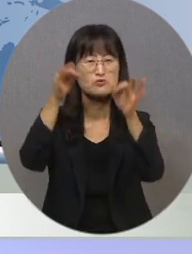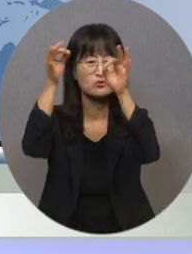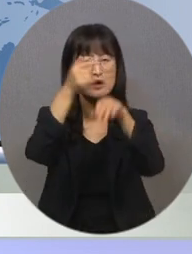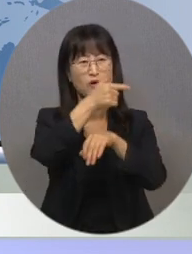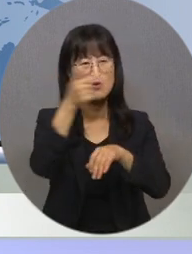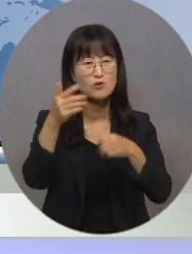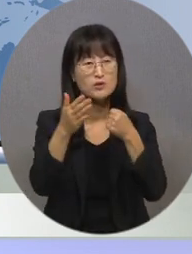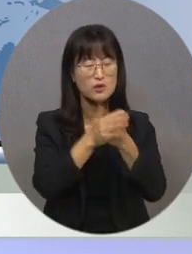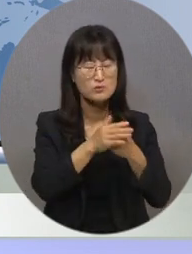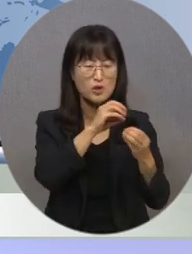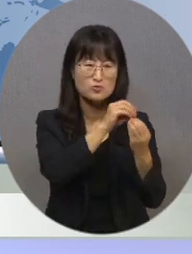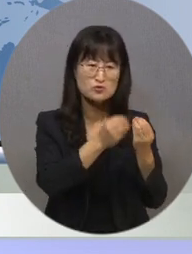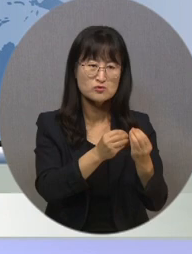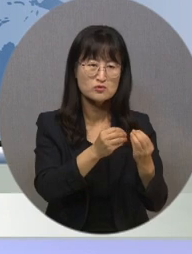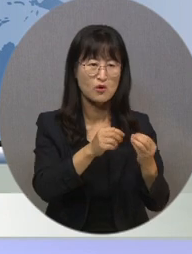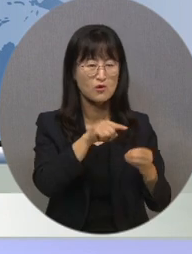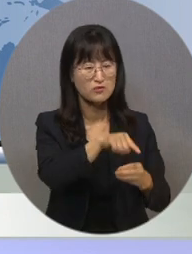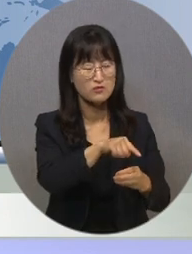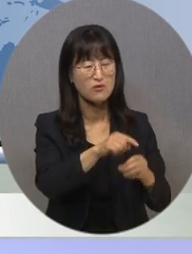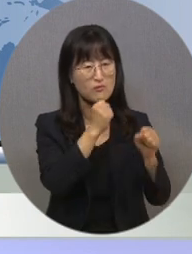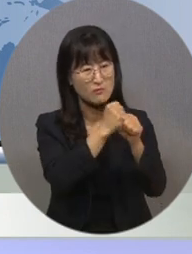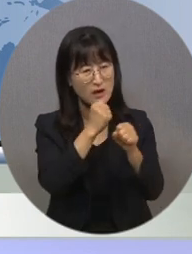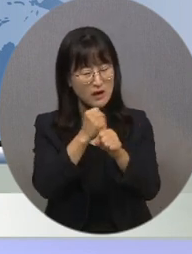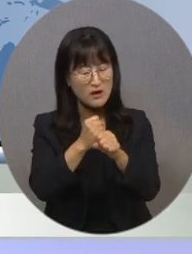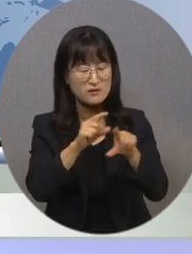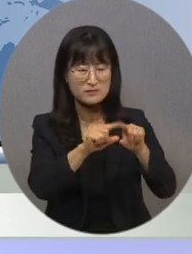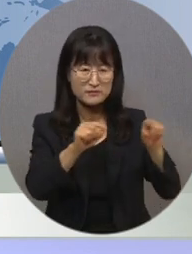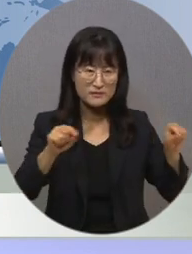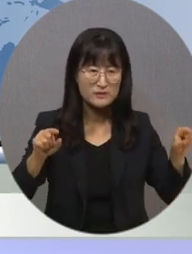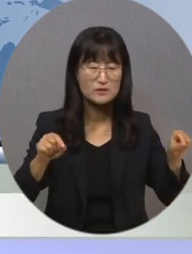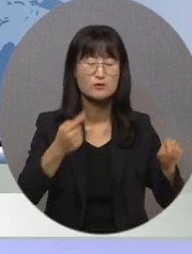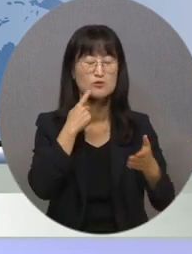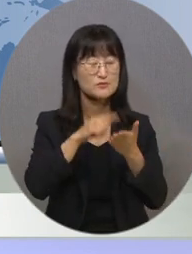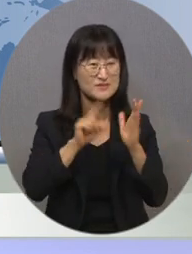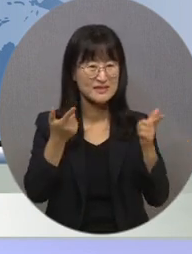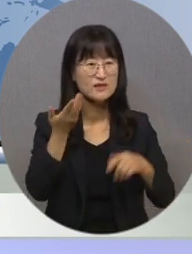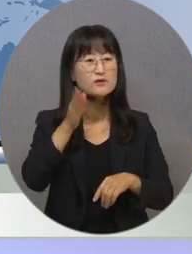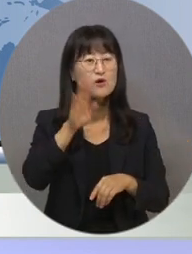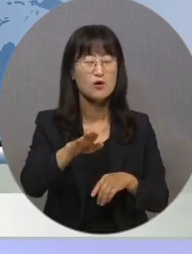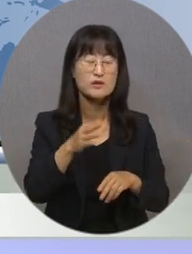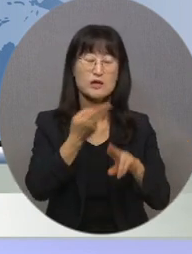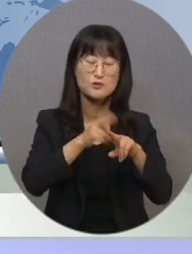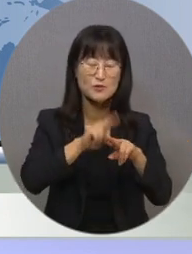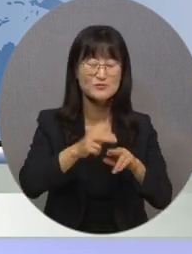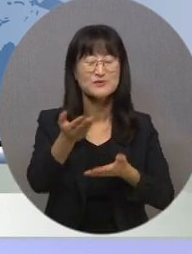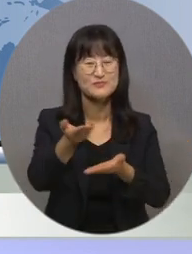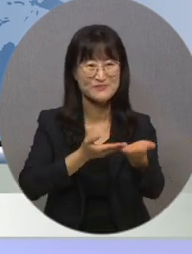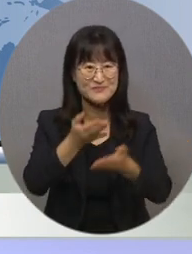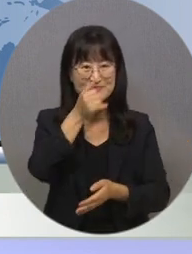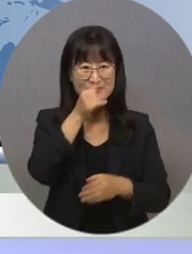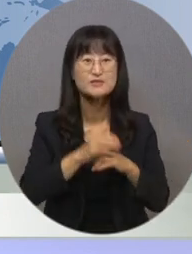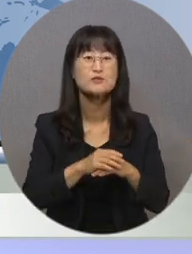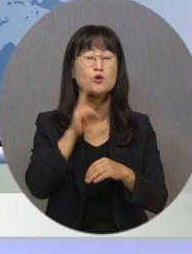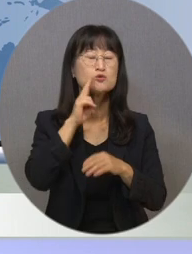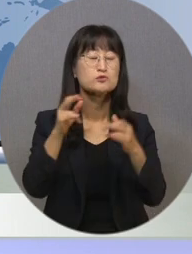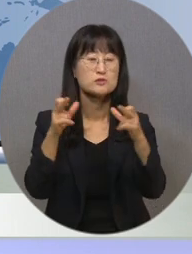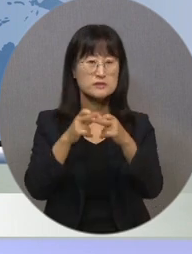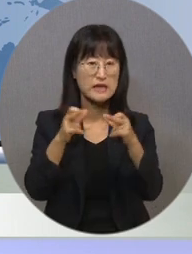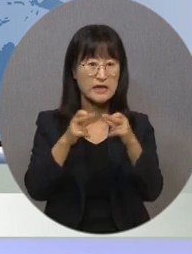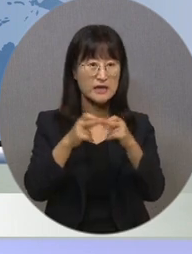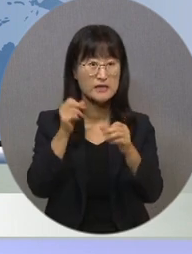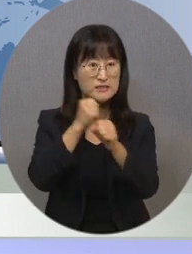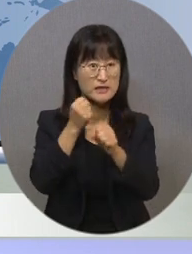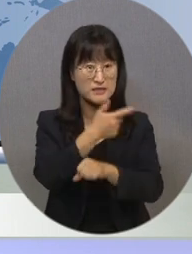추석상도 걱정이지만 그래도 이때만큼은 마음 나누시는 분들 많으시죠 앞서 중증장애인 생산품 관련한